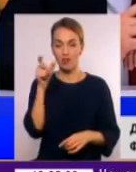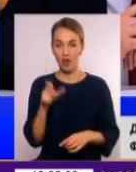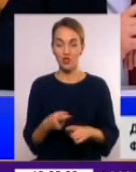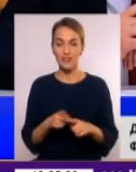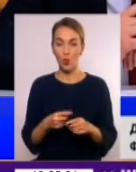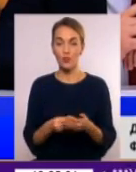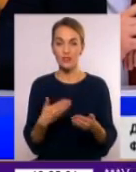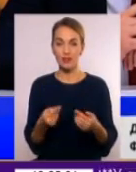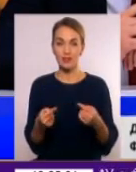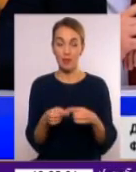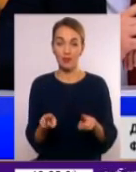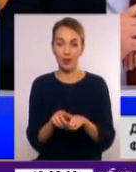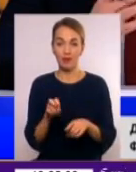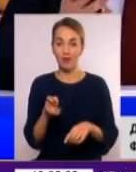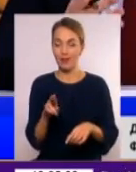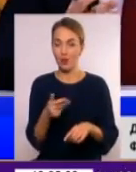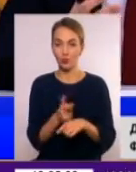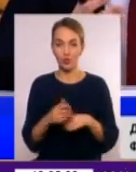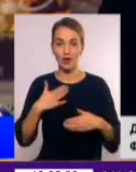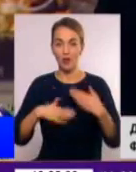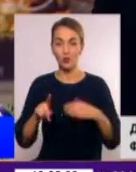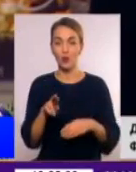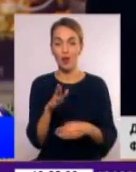оцінила саме так, але я дуже радий,